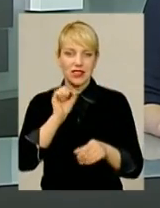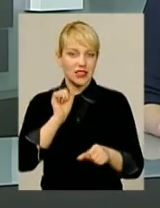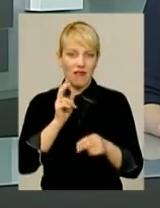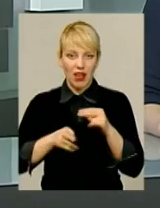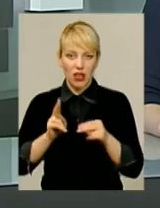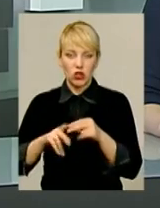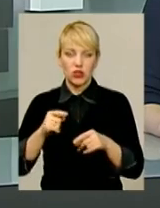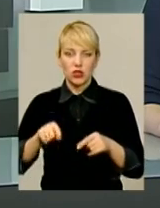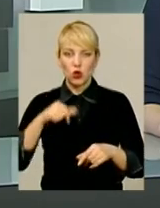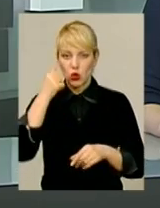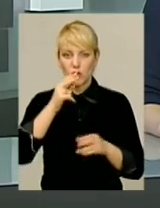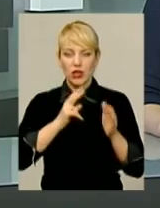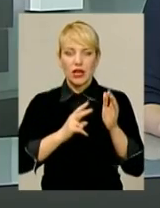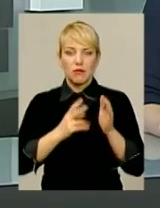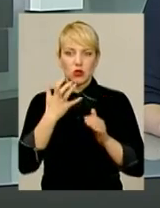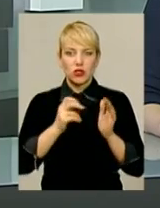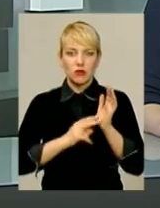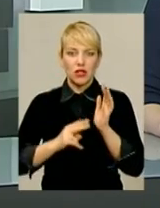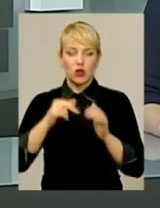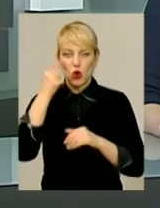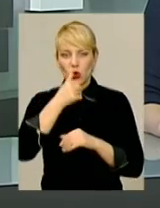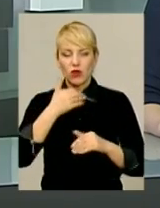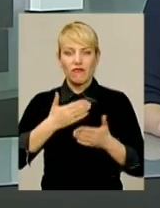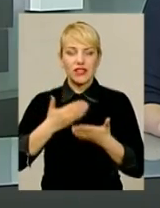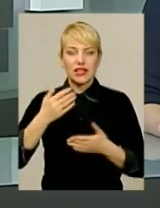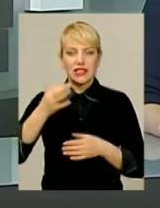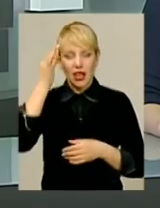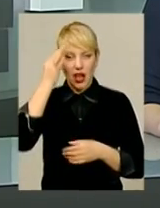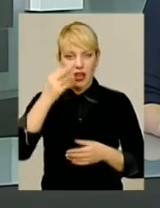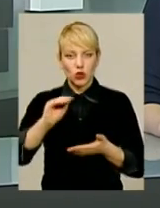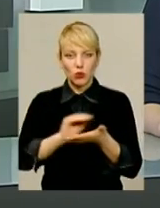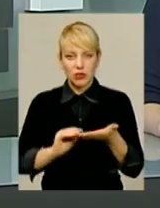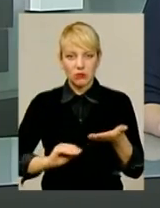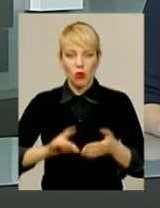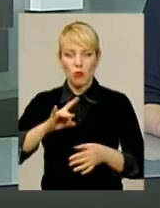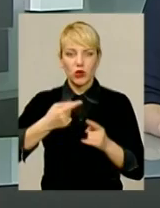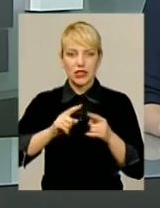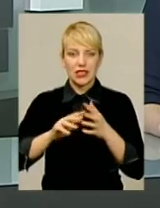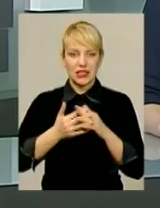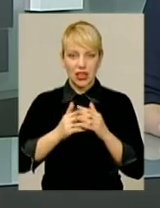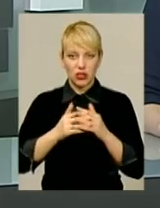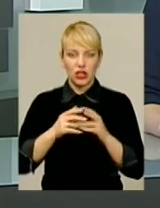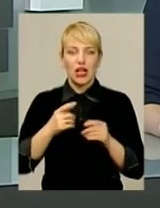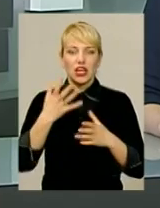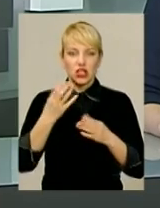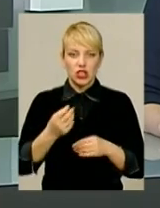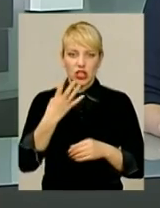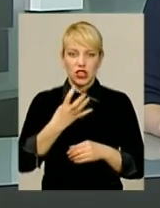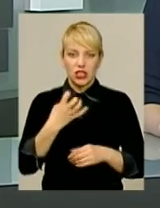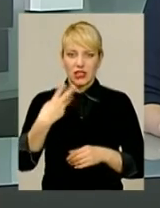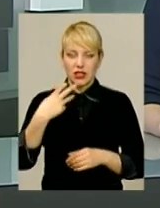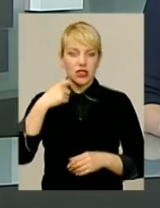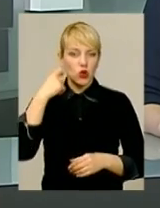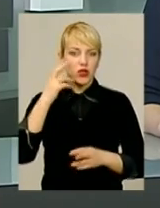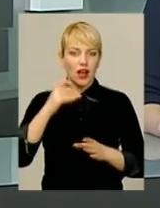минає 870 років від першої письмової згадки селища. Закарбована вона в Іпатіївському літописі. А ще 430 років,